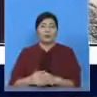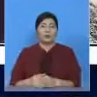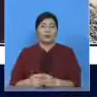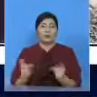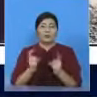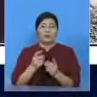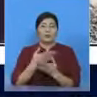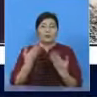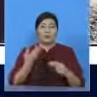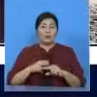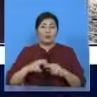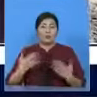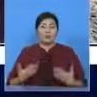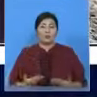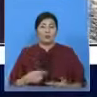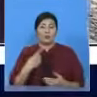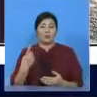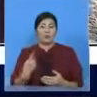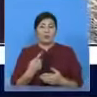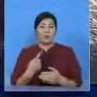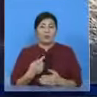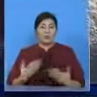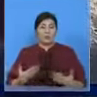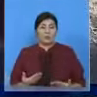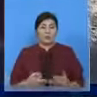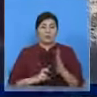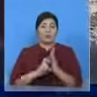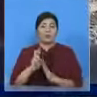сөз жоқ енді, бұл нағыз тіршілік. Бірінші ауа болса, екінші мына көпір енді тіршілік бізге.